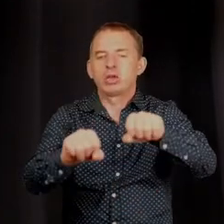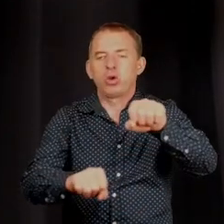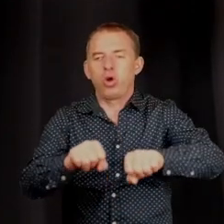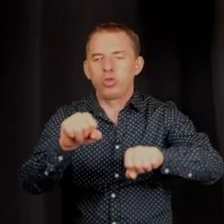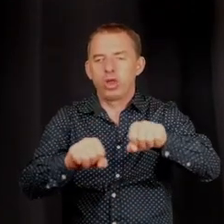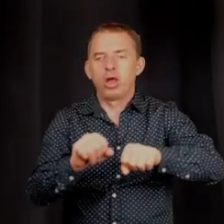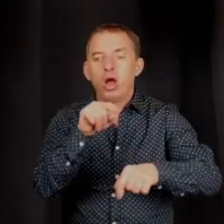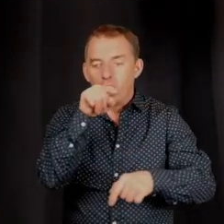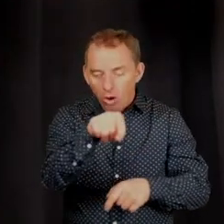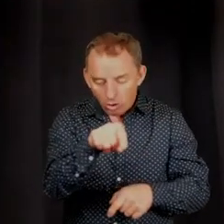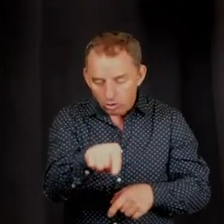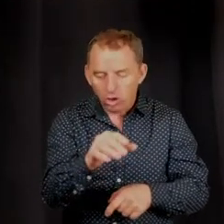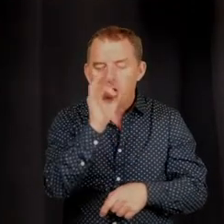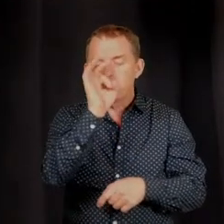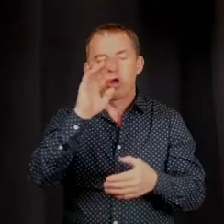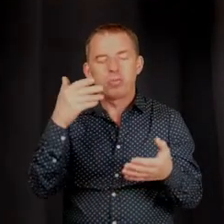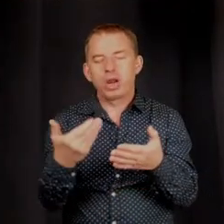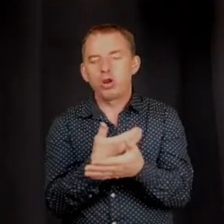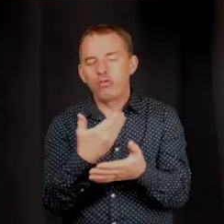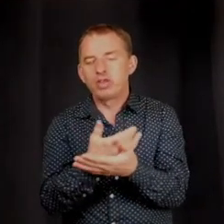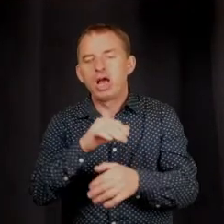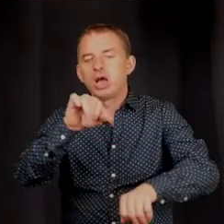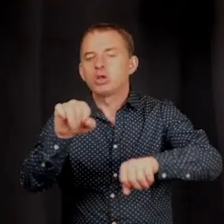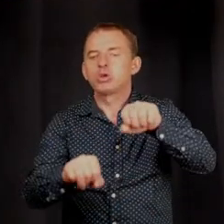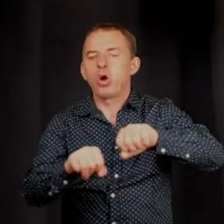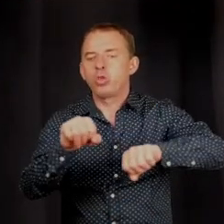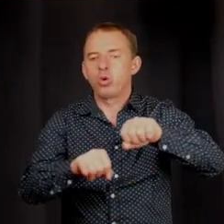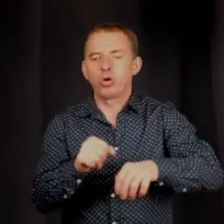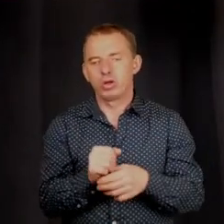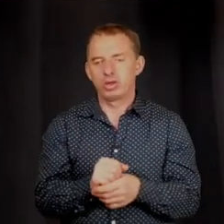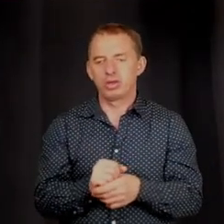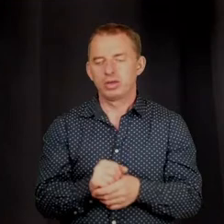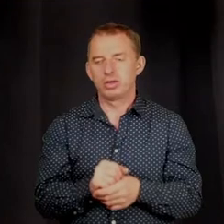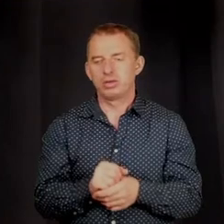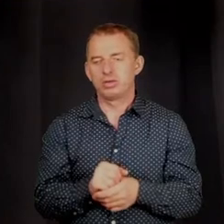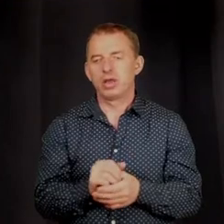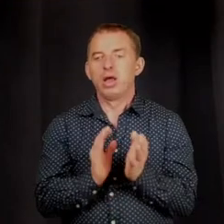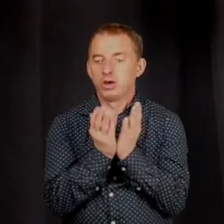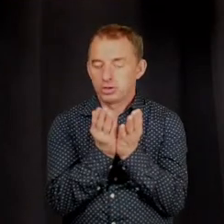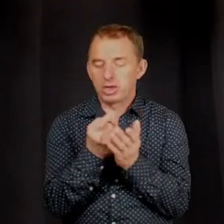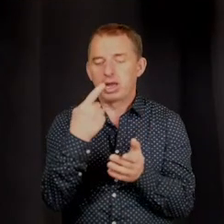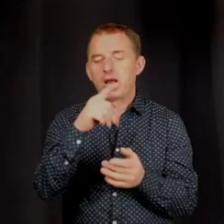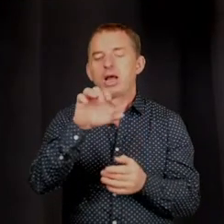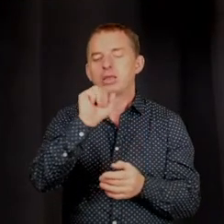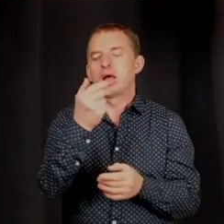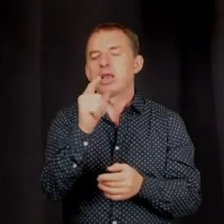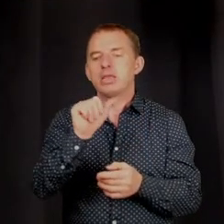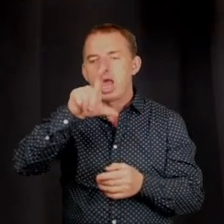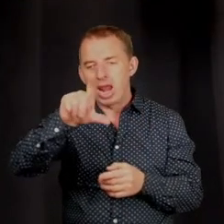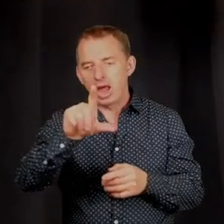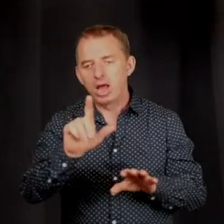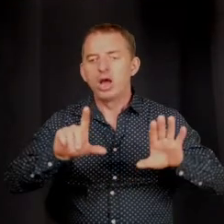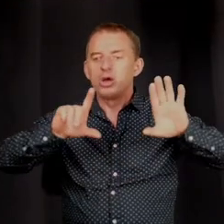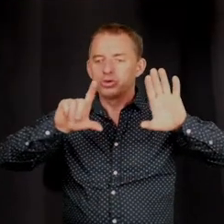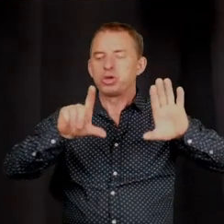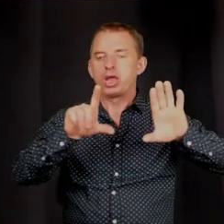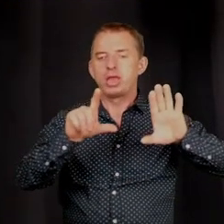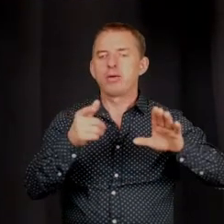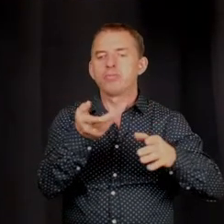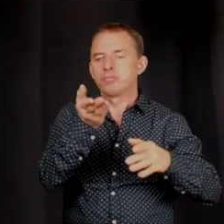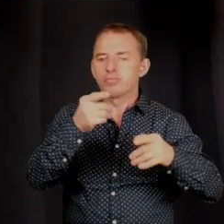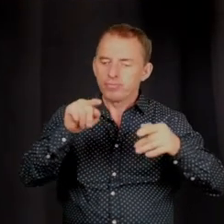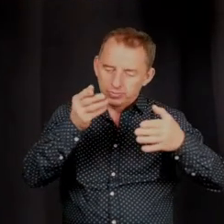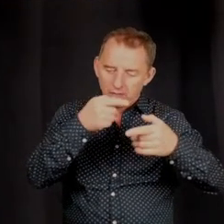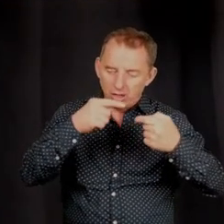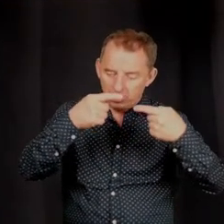judgment. Oto dobra nowina sądu. Daniel 7, verse 22. Księga Daniela 7:22.